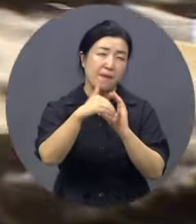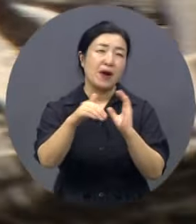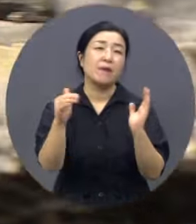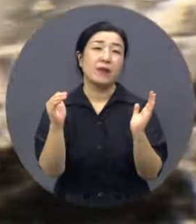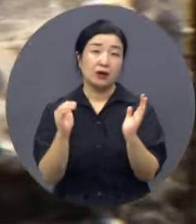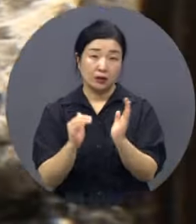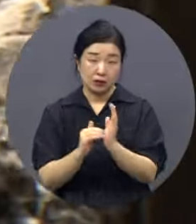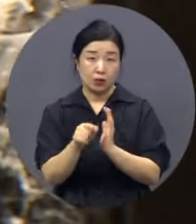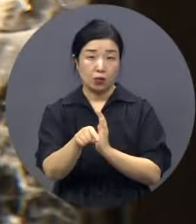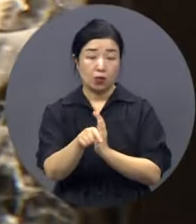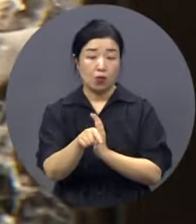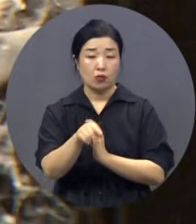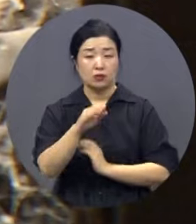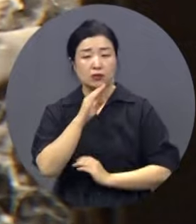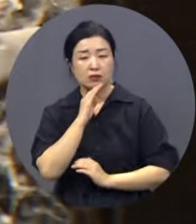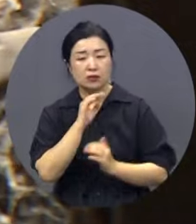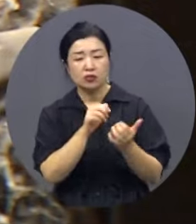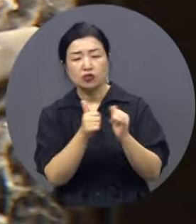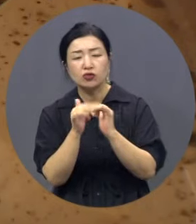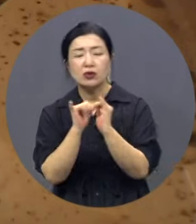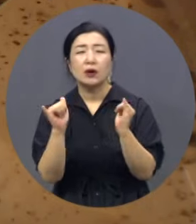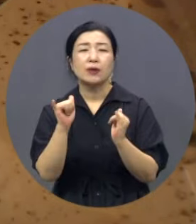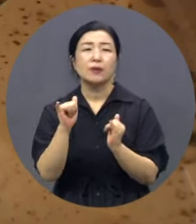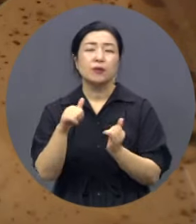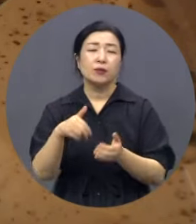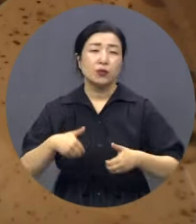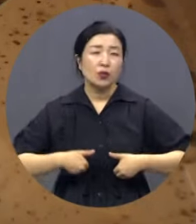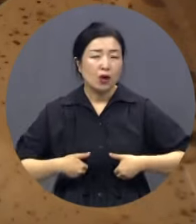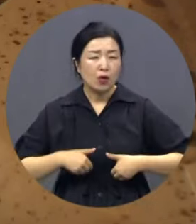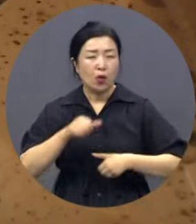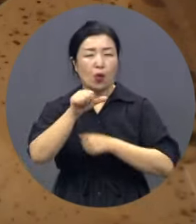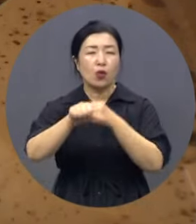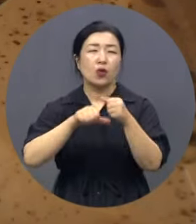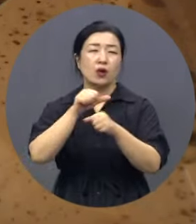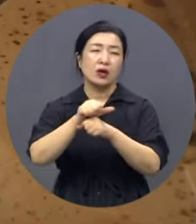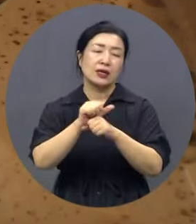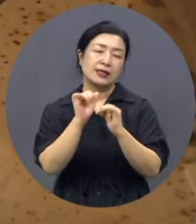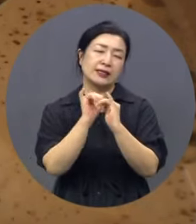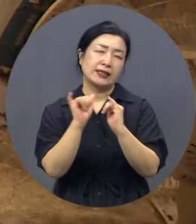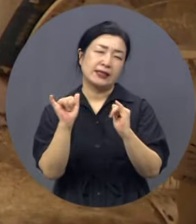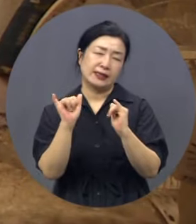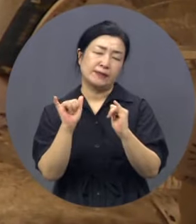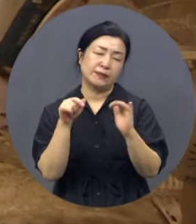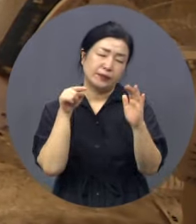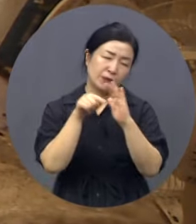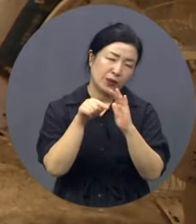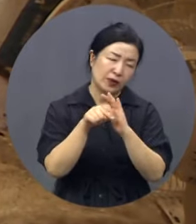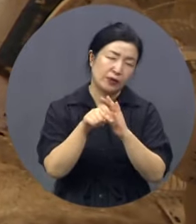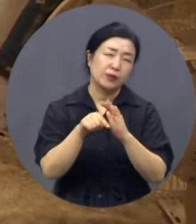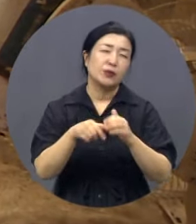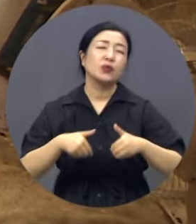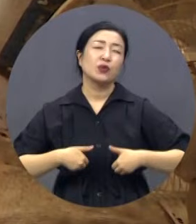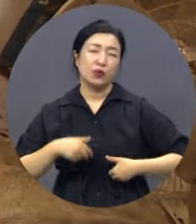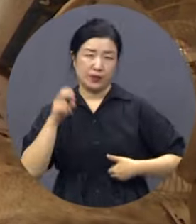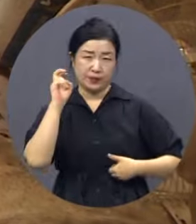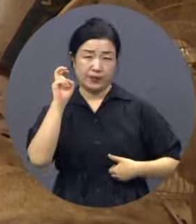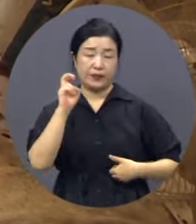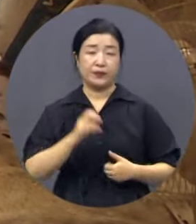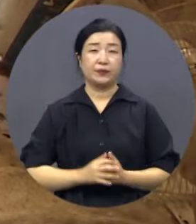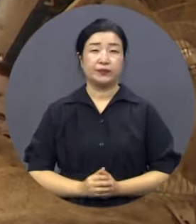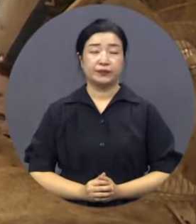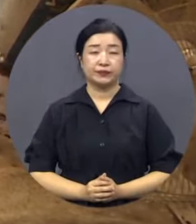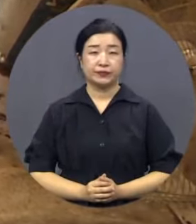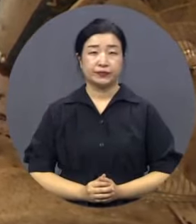이는데 정 고인에게 건 5년 넘게 끊긴 사람의 길이었습니다 MBC 뉴스